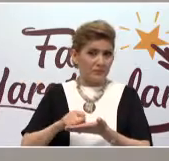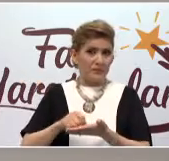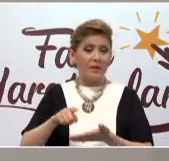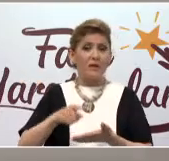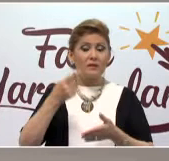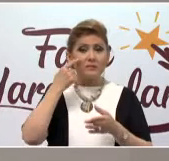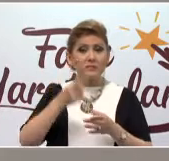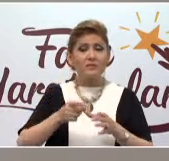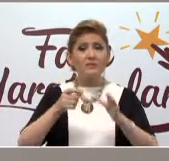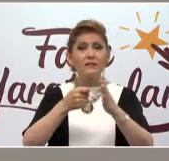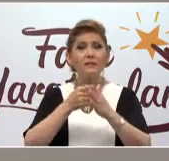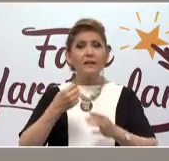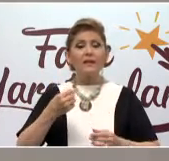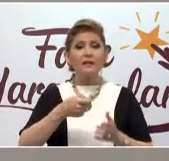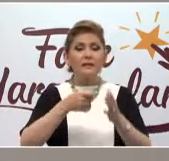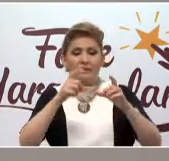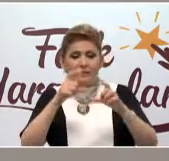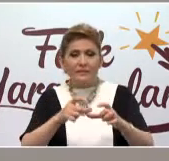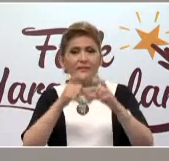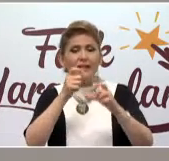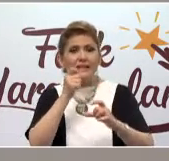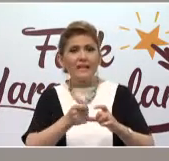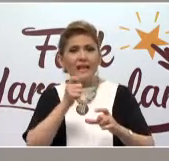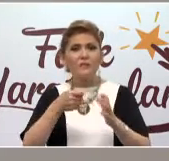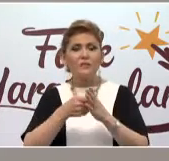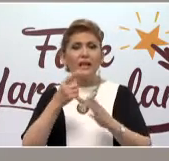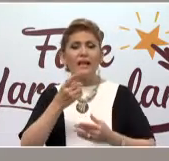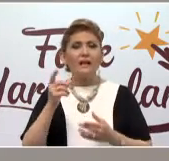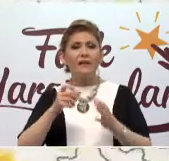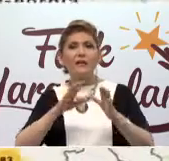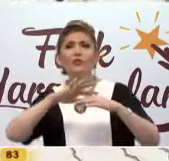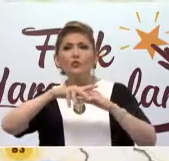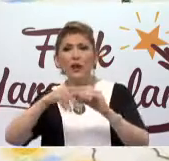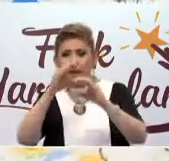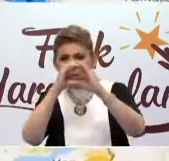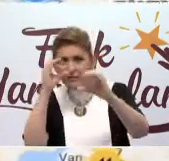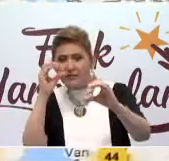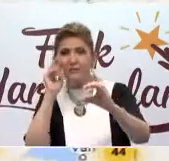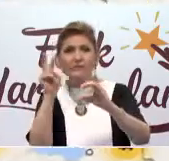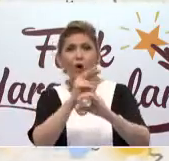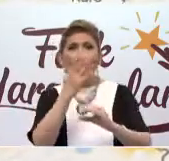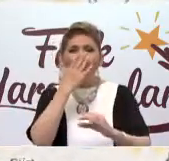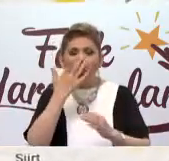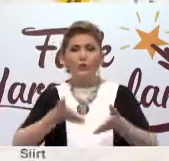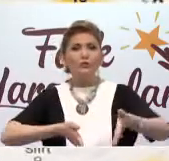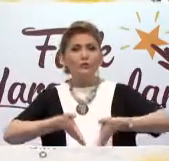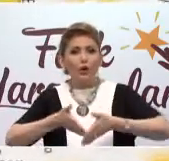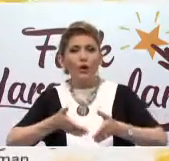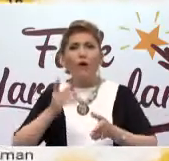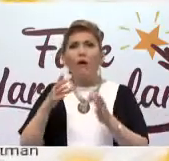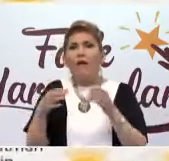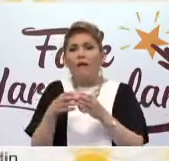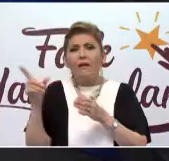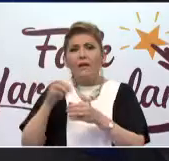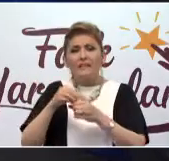teleskop ihtiyacının olduğunu söylemişti. Çünkü oradaki öğrencilerinin dünyayı sadece oradaki okul ve oradaki sokaktan ibaret